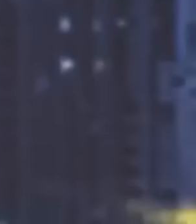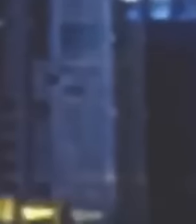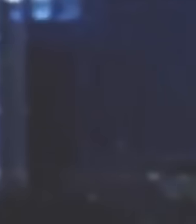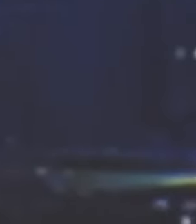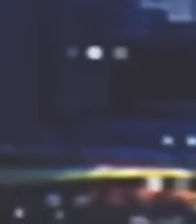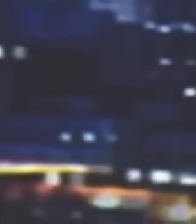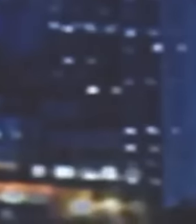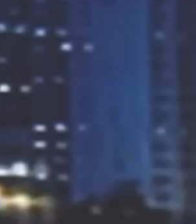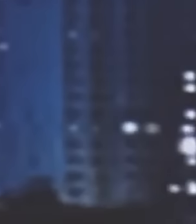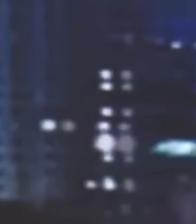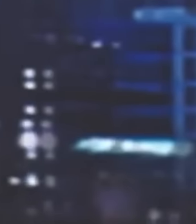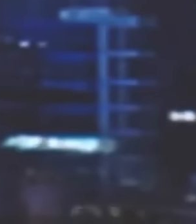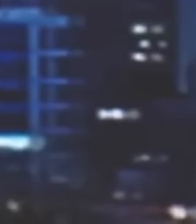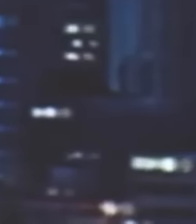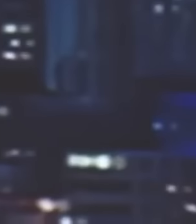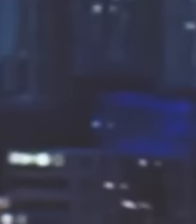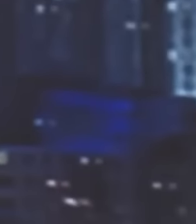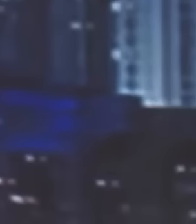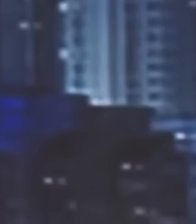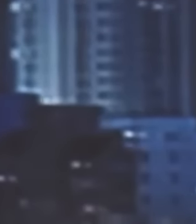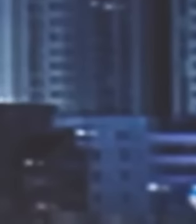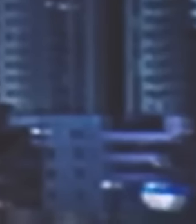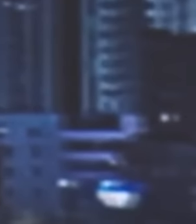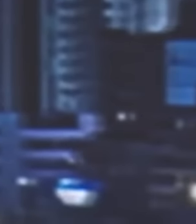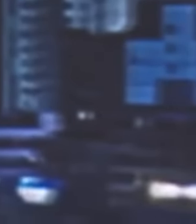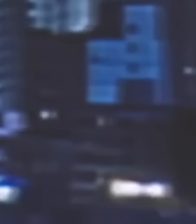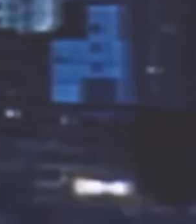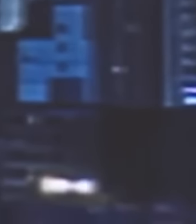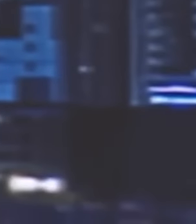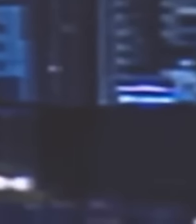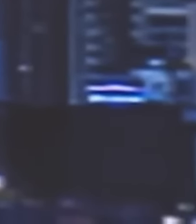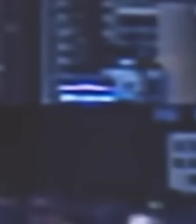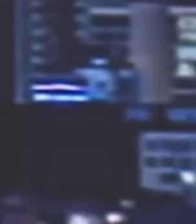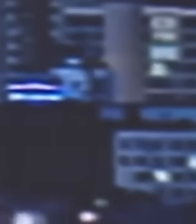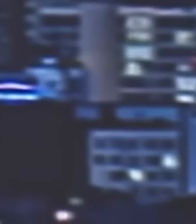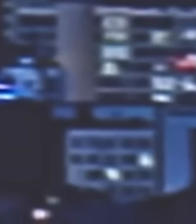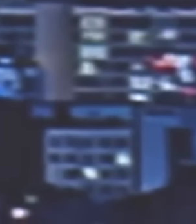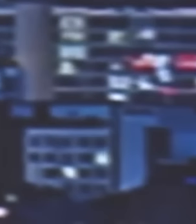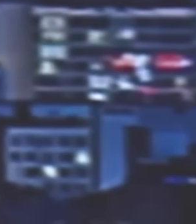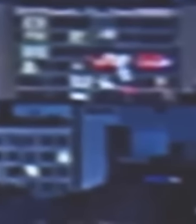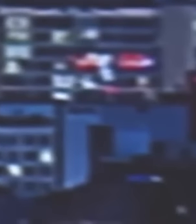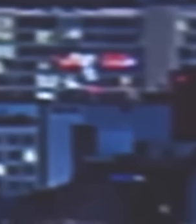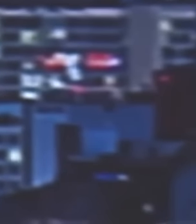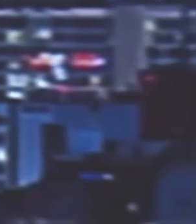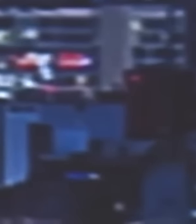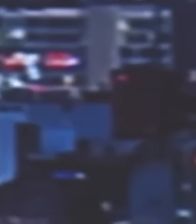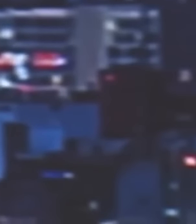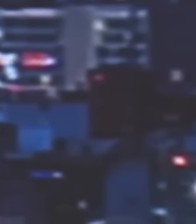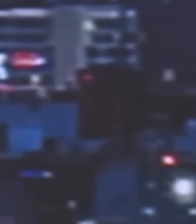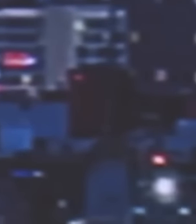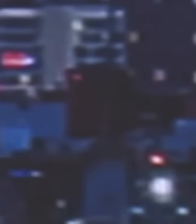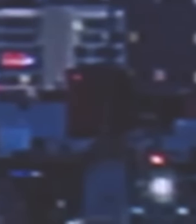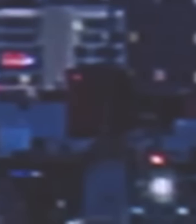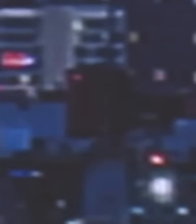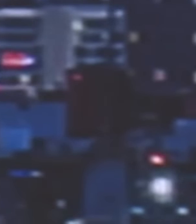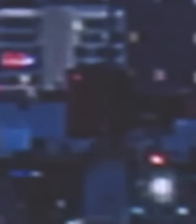JTBC 뉴스를 시청해 주셔서 고맙습니다. 저희는 저녁 6시 50분 뉴스룸에서 뵙겠습니다.